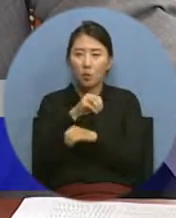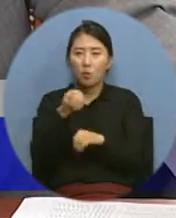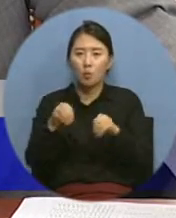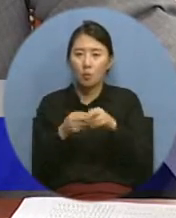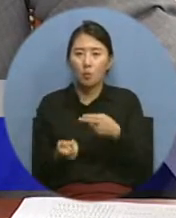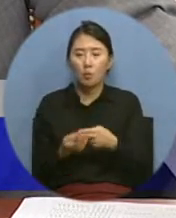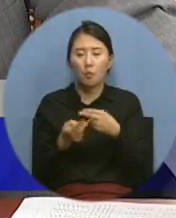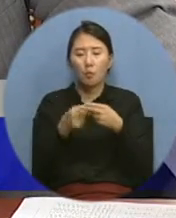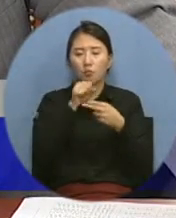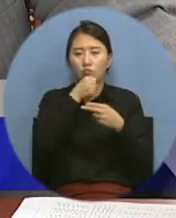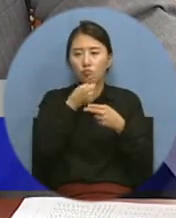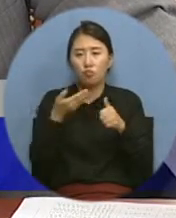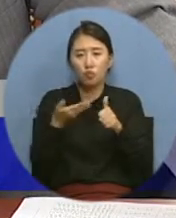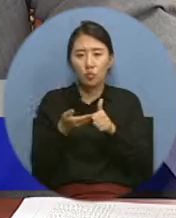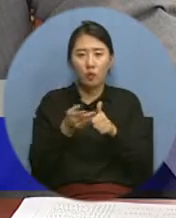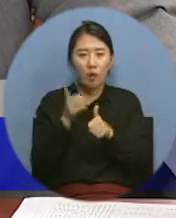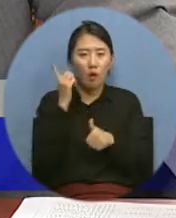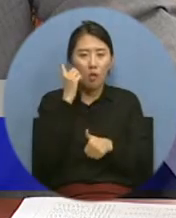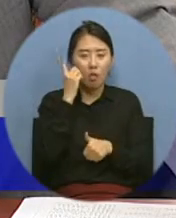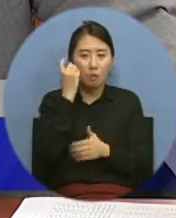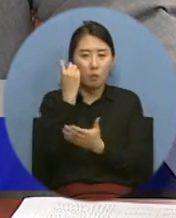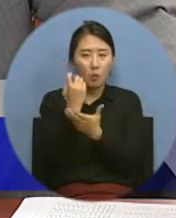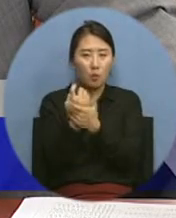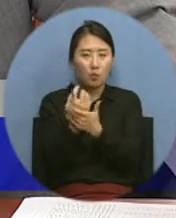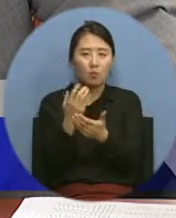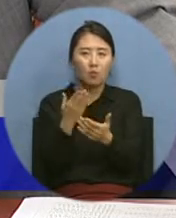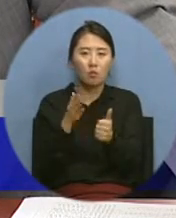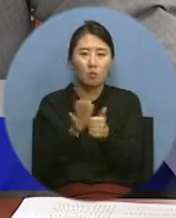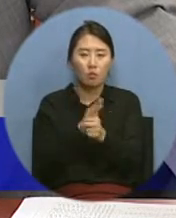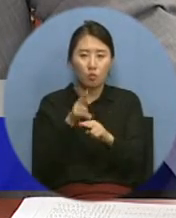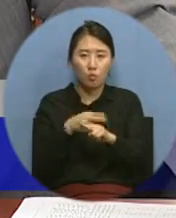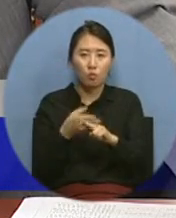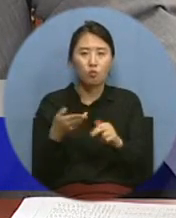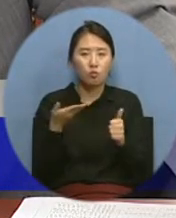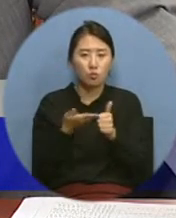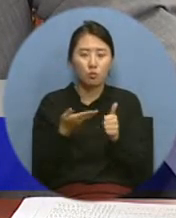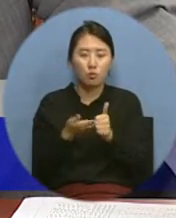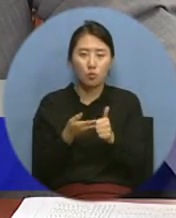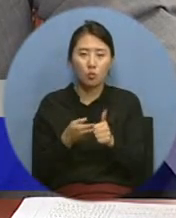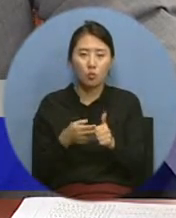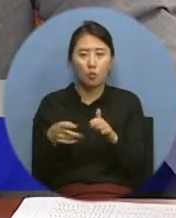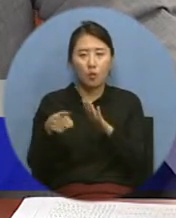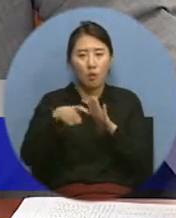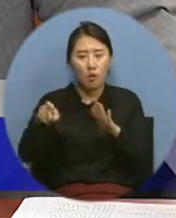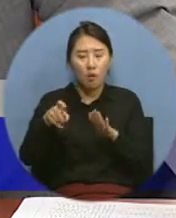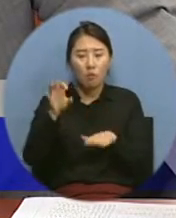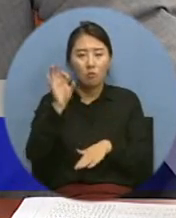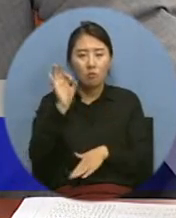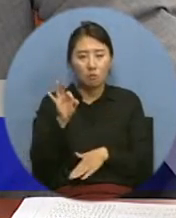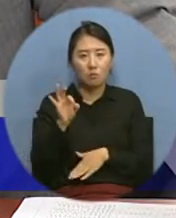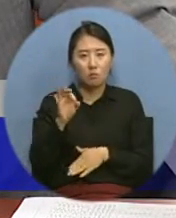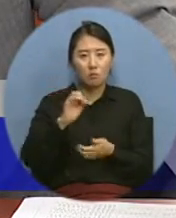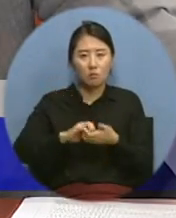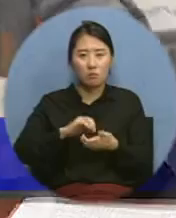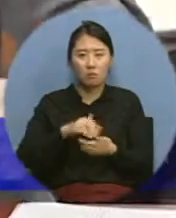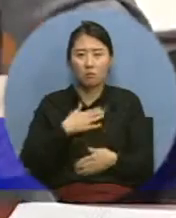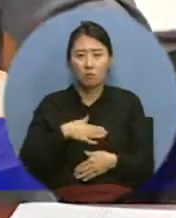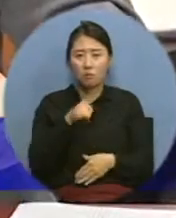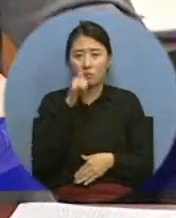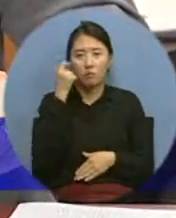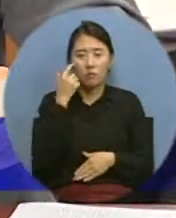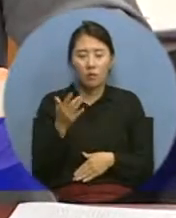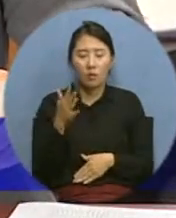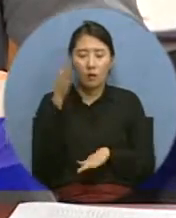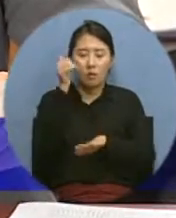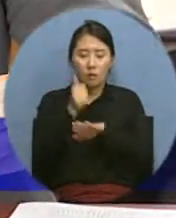포인트 적립하고 휴대폰 거치대 까지 지원하고 있습니다 약탈적 가격정책 알고 계시죠 예 독이